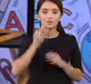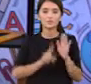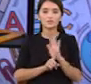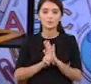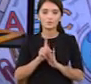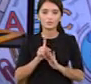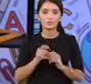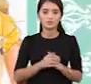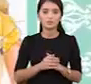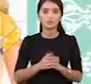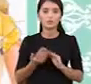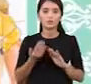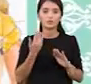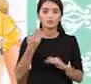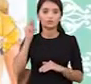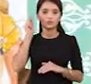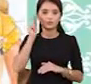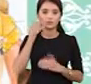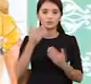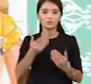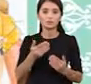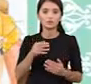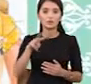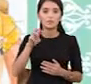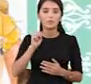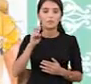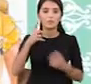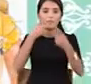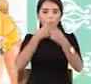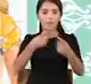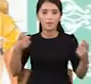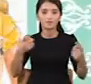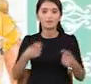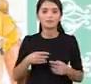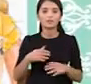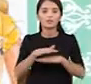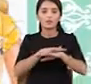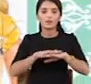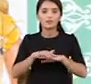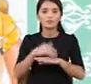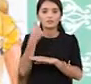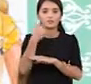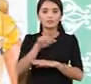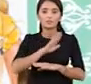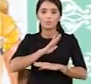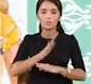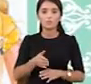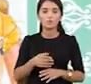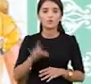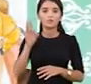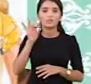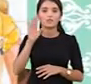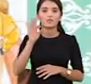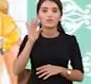darsimizni boshlasak. O'tgan darsda siz ma'naviyatli xalqni yengib bo'lmaydi nomli rivoyat matni